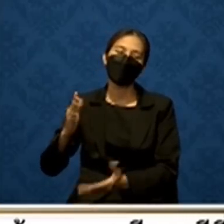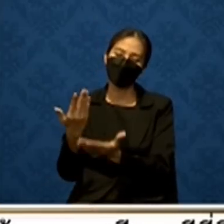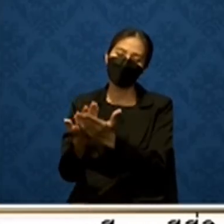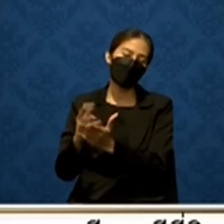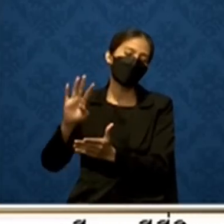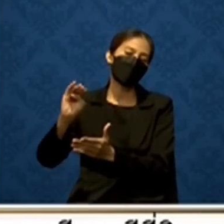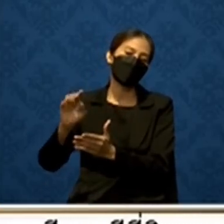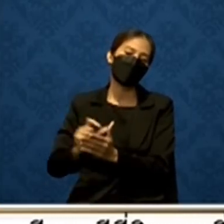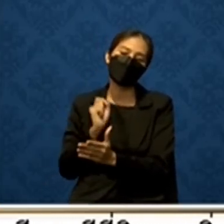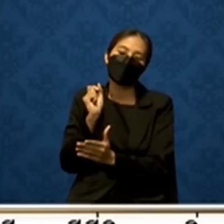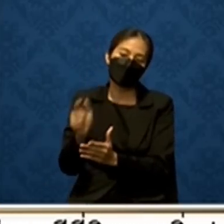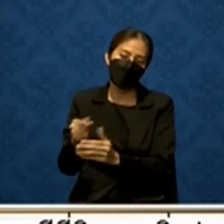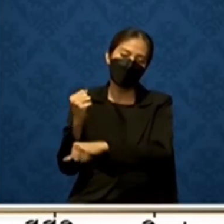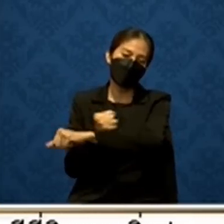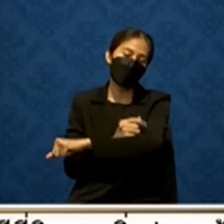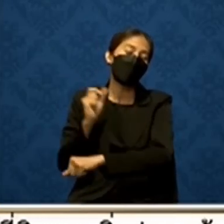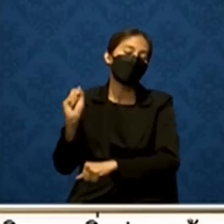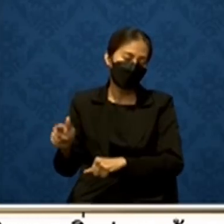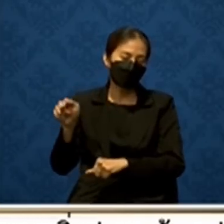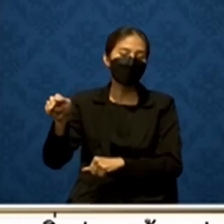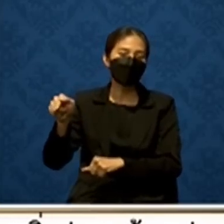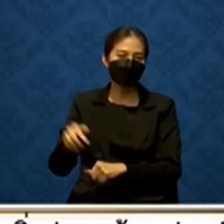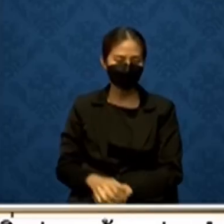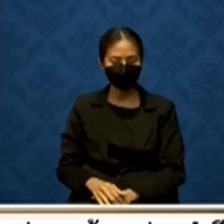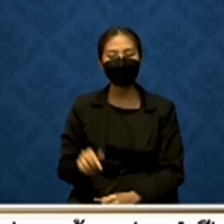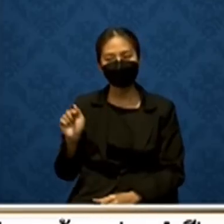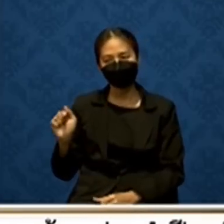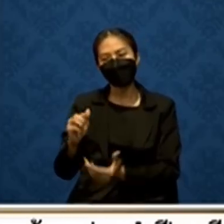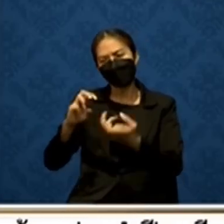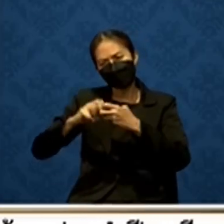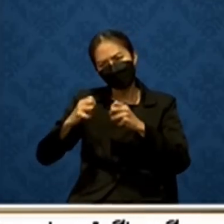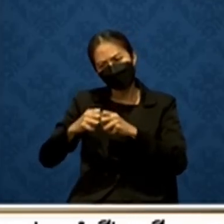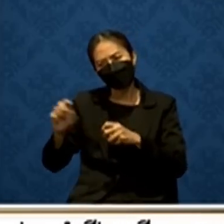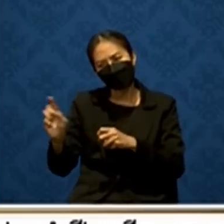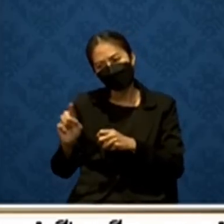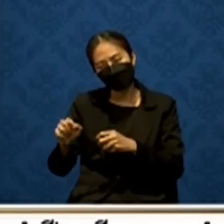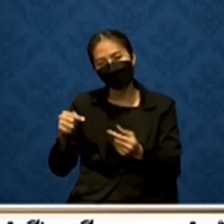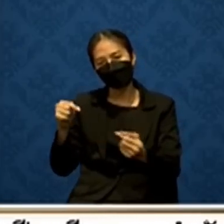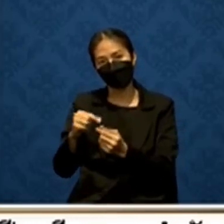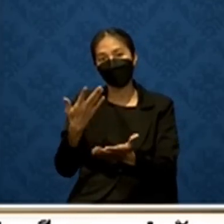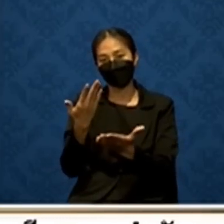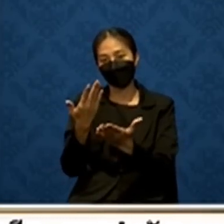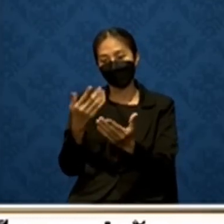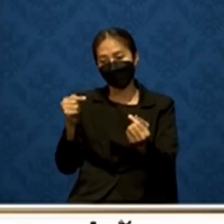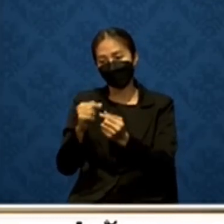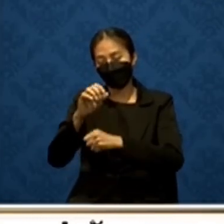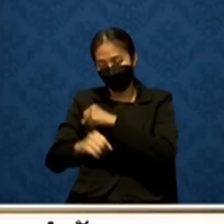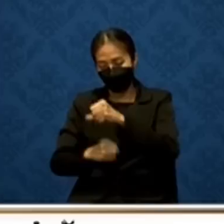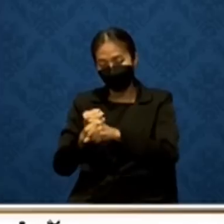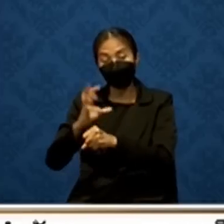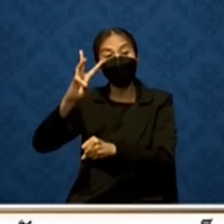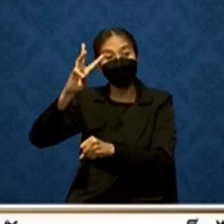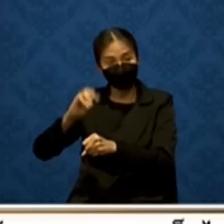านอยทผมได้เลาใหฟงไป40 บานมปัญหาครธรรมธานเพรวาในบมนานขึ้น 2 เท่า